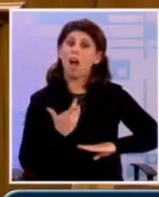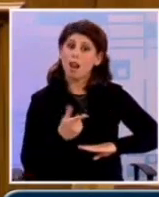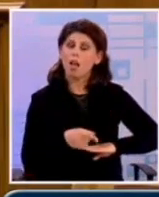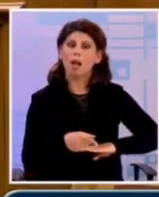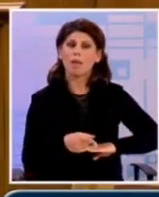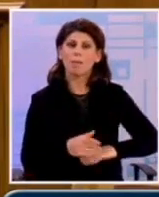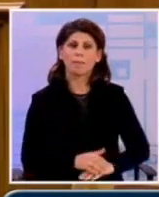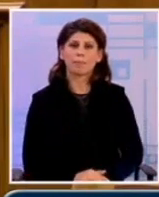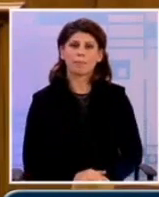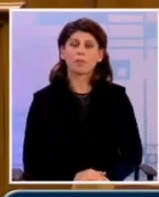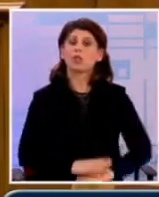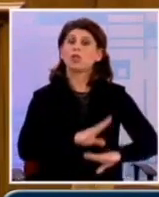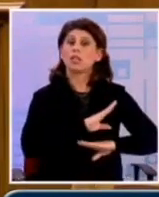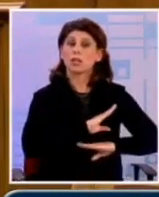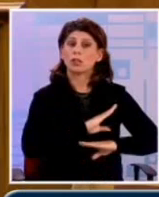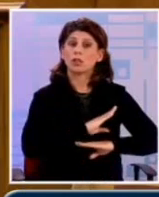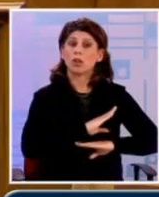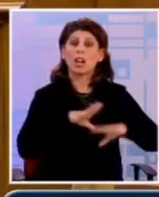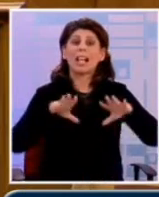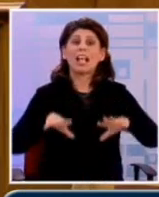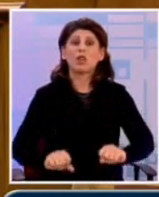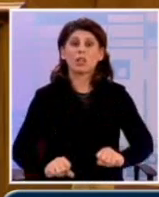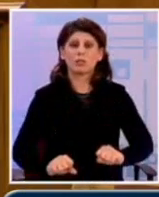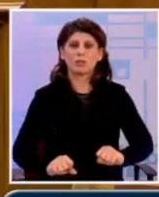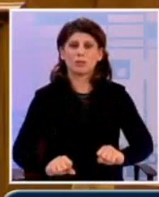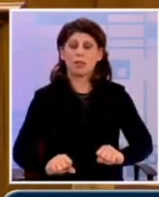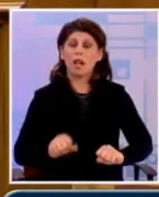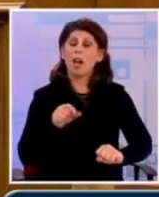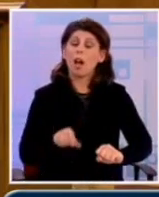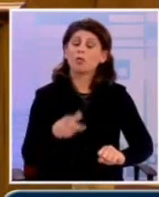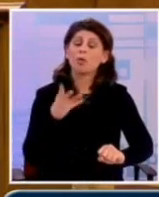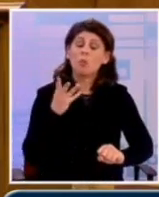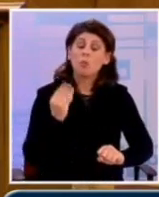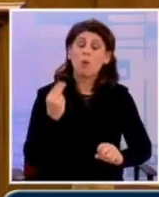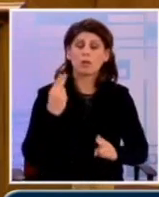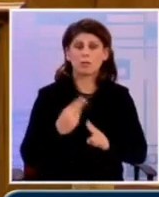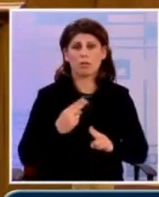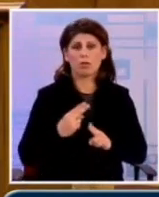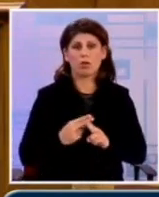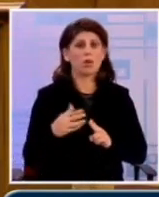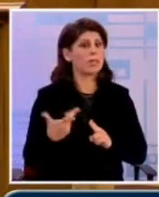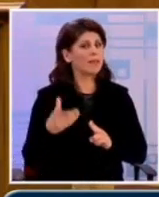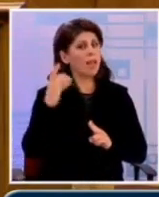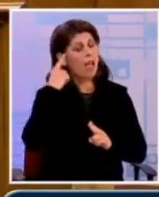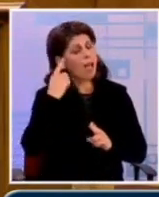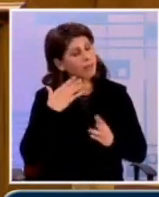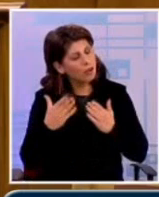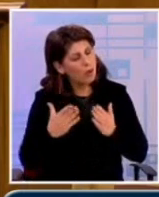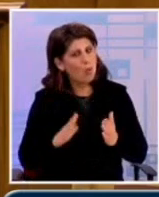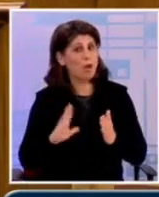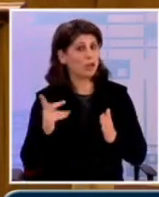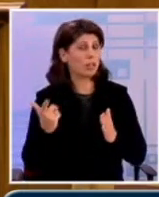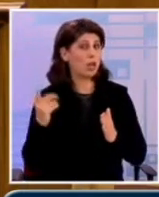και των στρατευμάτων κατοχής. Και αυτό έχει πολύ μεγάλη αξία, διότι κατανοούμε ότι